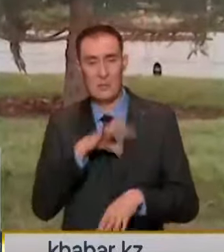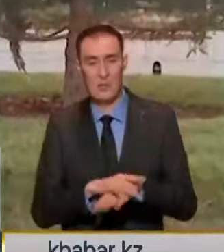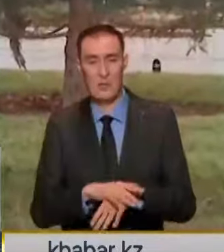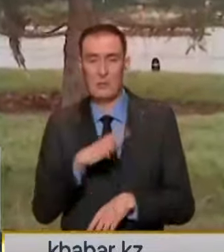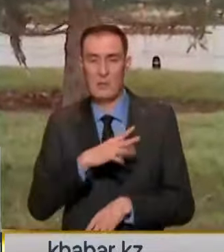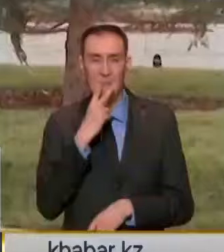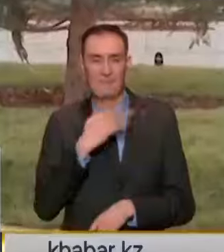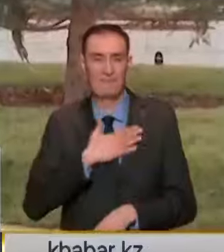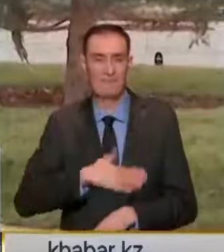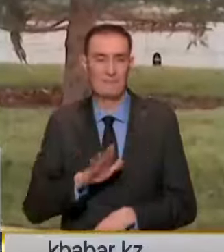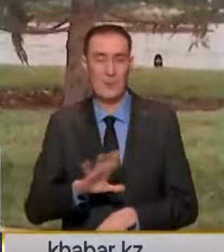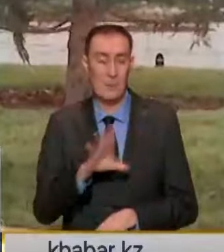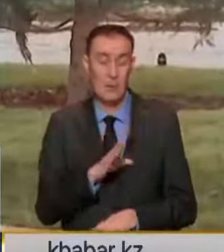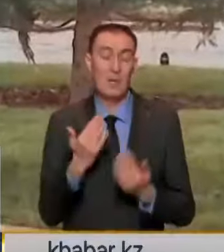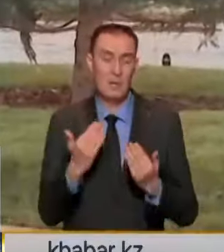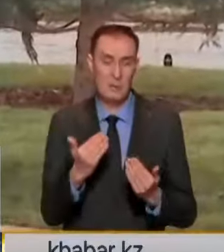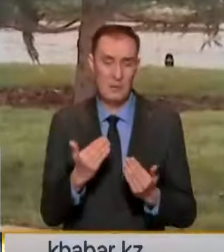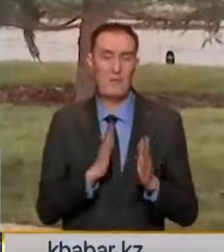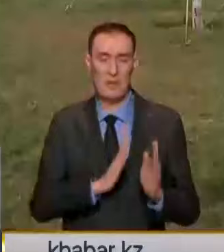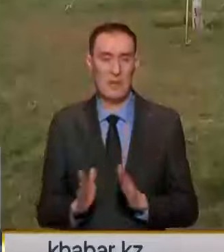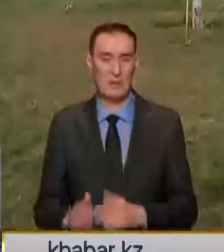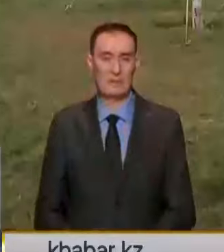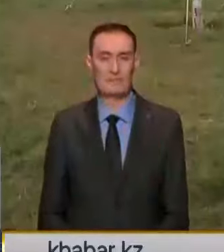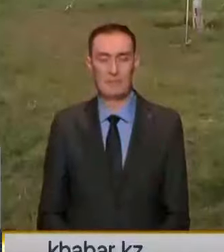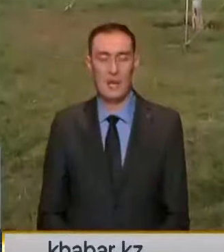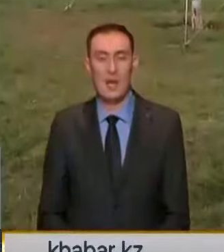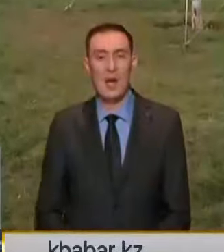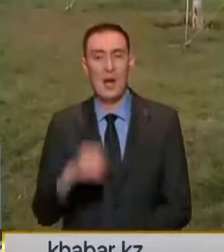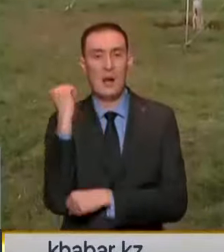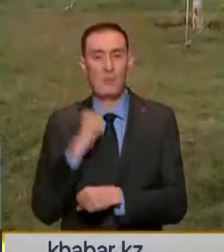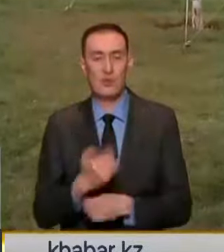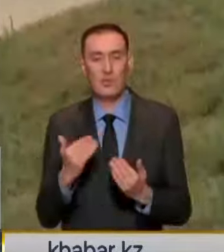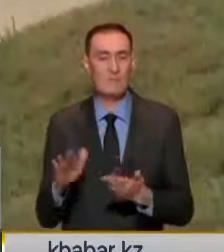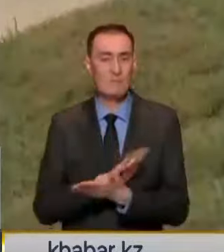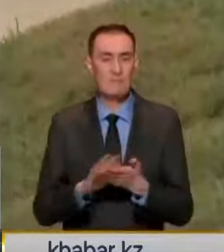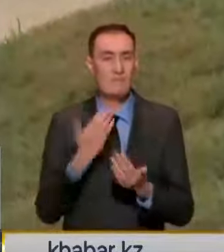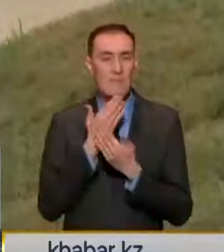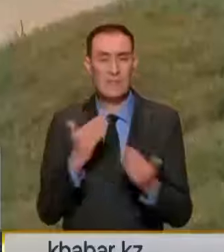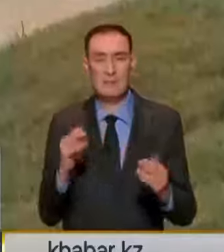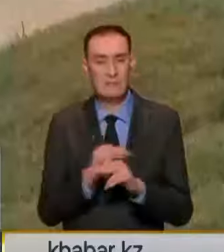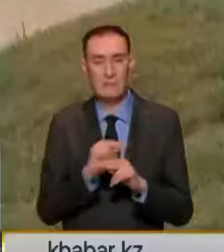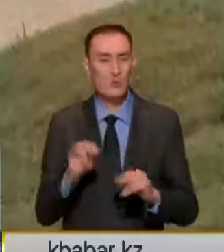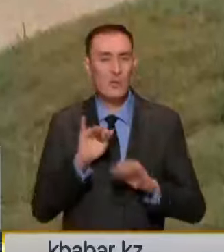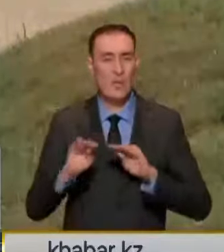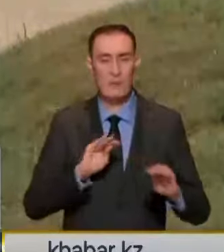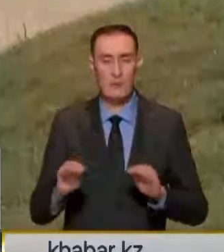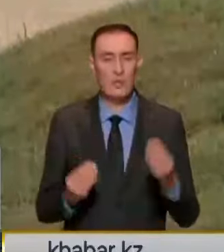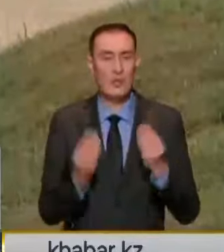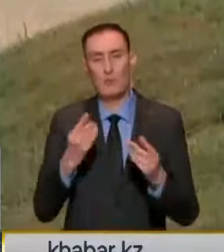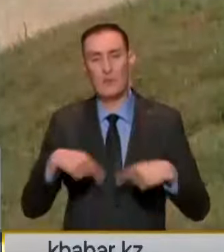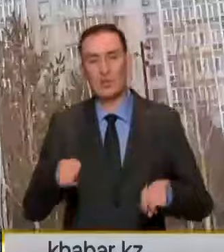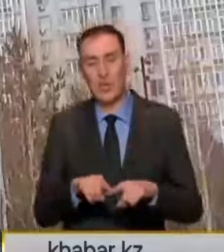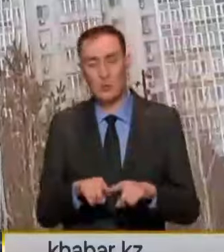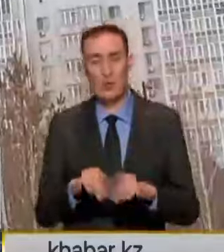был неприглядный. Теперь все в порядке. Рабочие сейчас наводят финальные штрихи, устанавливают игровую